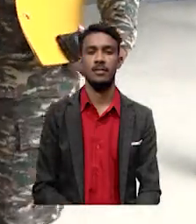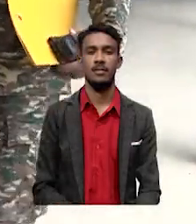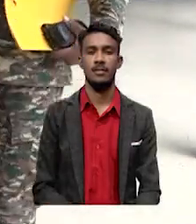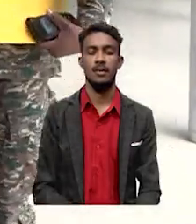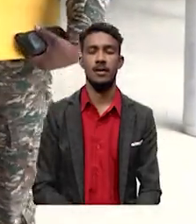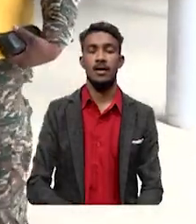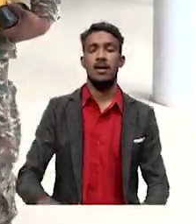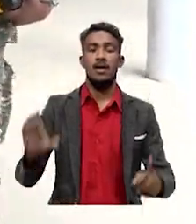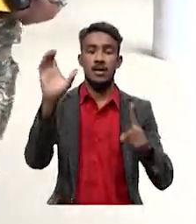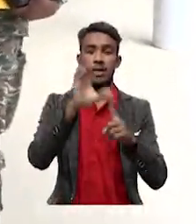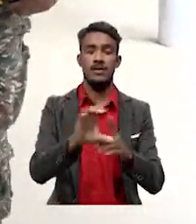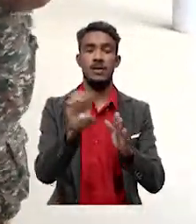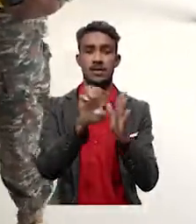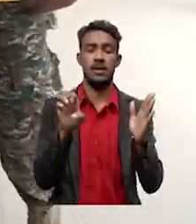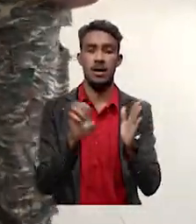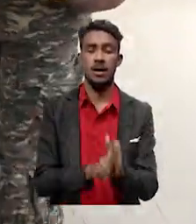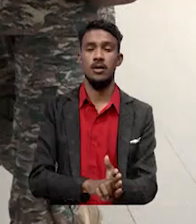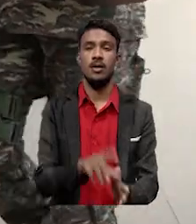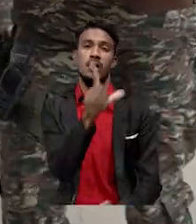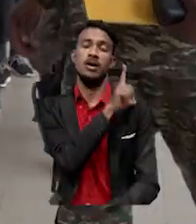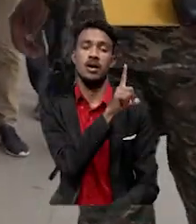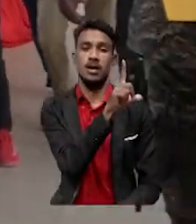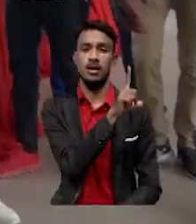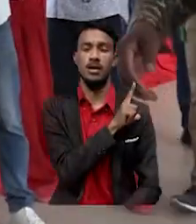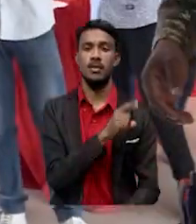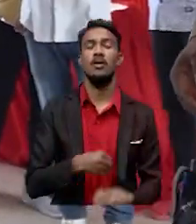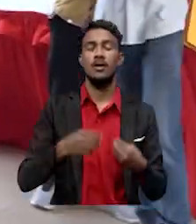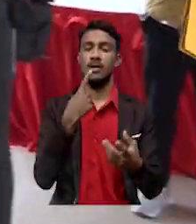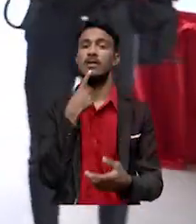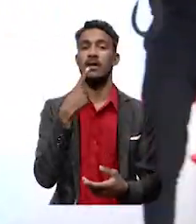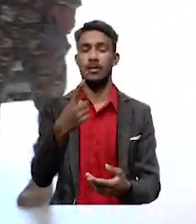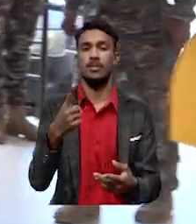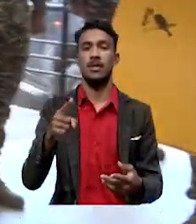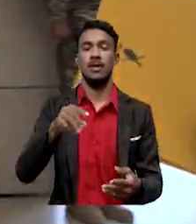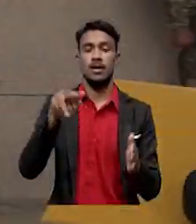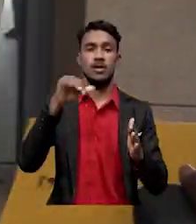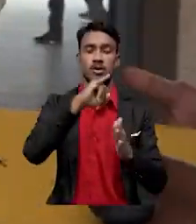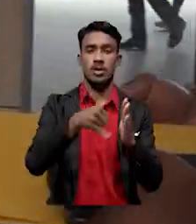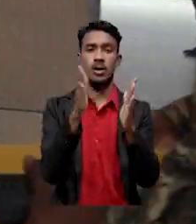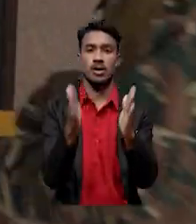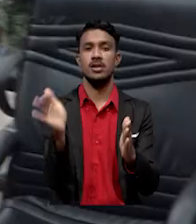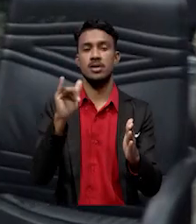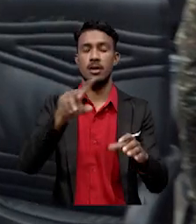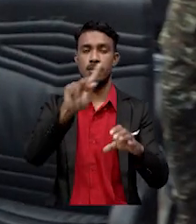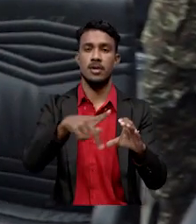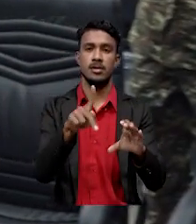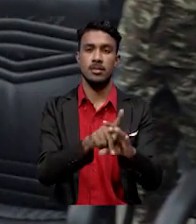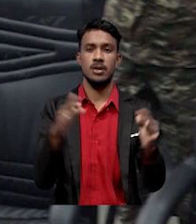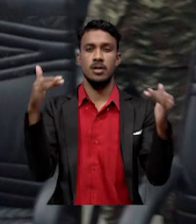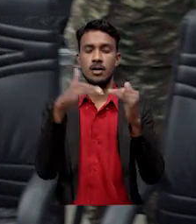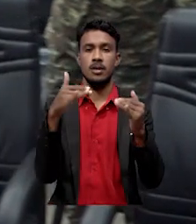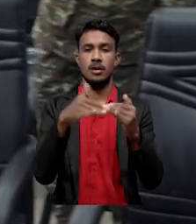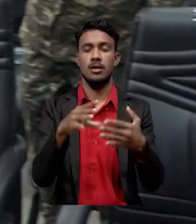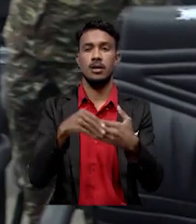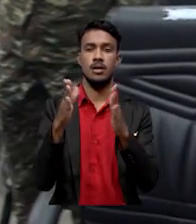Sefestado Mayor Jenderal FFDTLI Tenente Jenderal Lereanan Timur atau lehirakne ba jurnalista sira hafuen partisipa ya seminario Lideransa